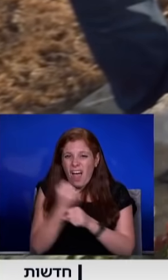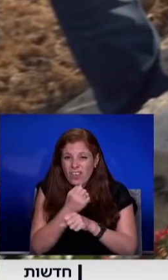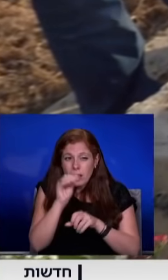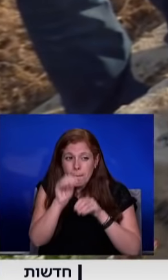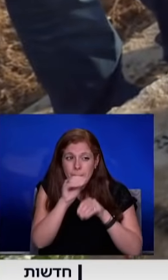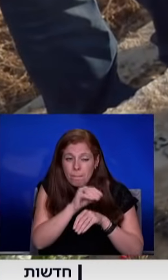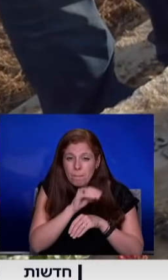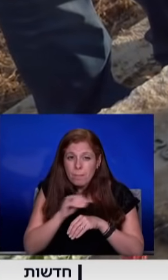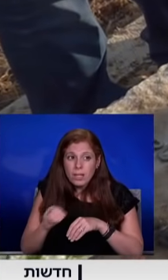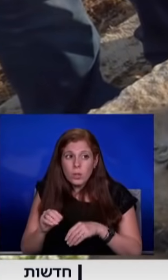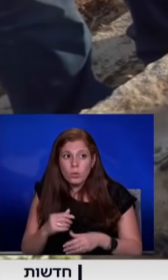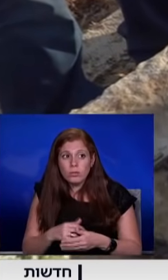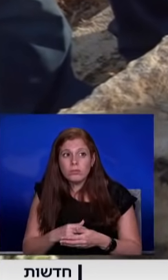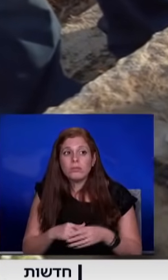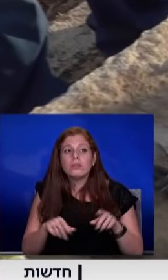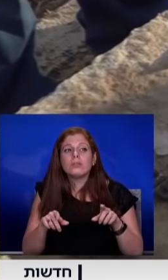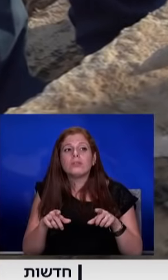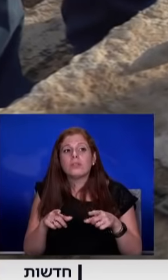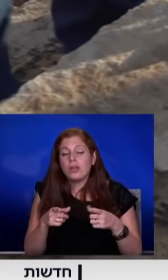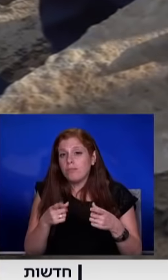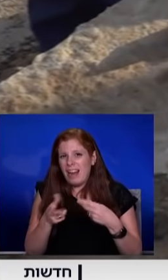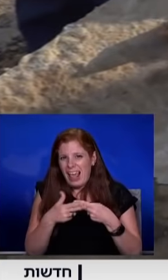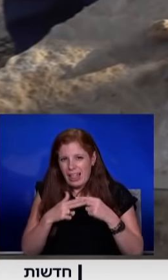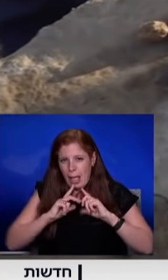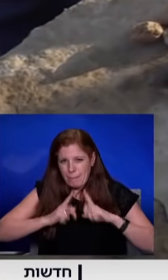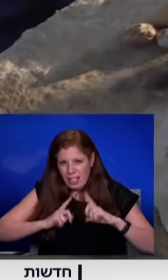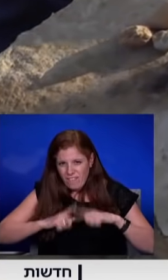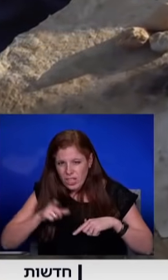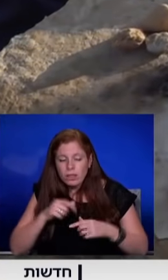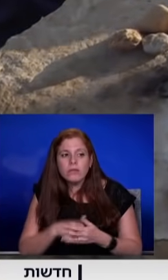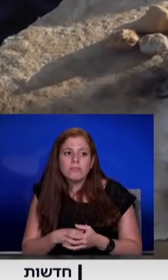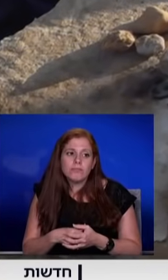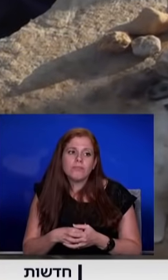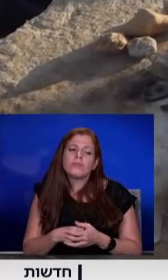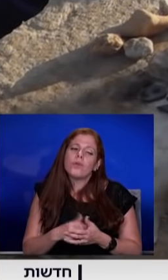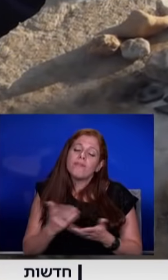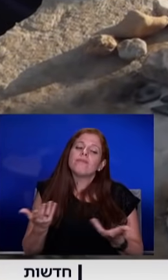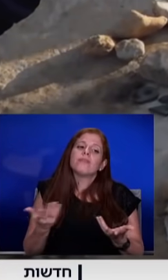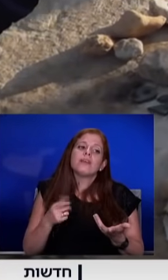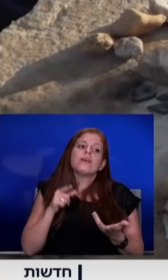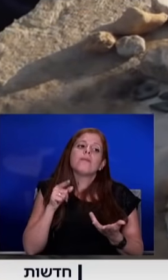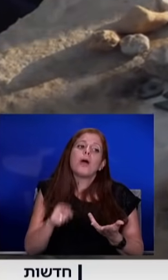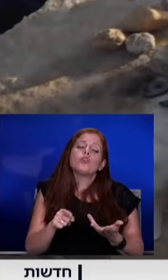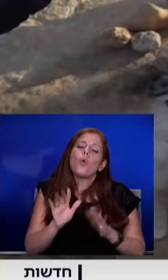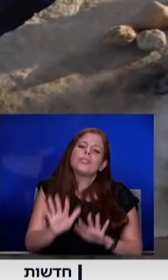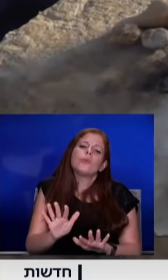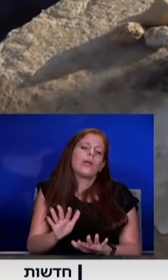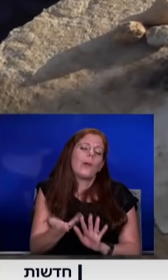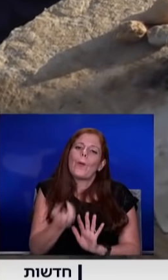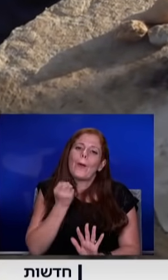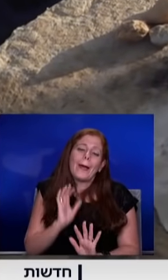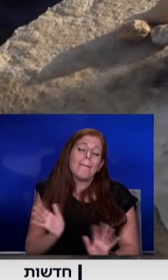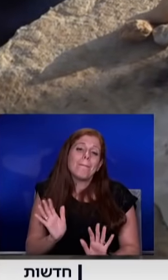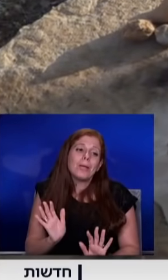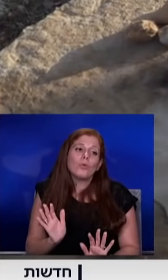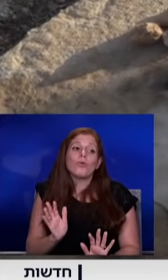האלה כצלב. ליד המגן דוד. כן. טוב, בוא. מה שהוא זה הוא, אנחנו לא גונבים ממנו.